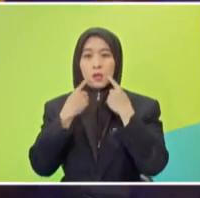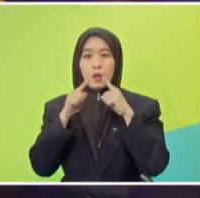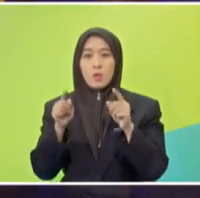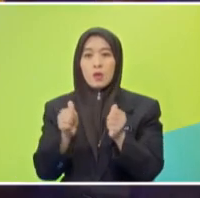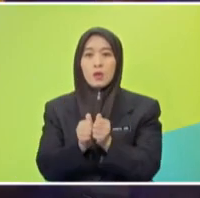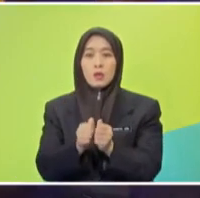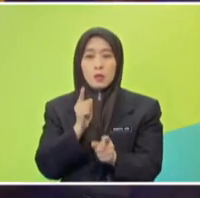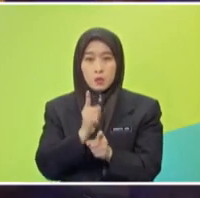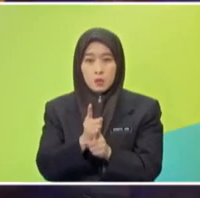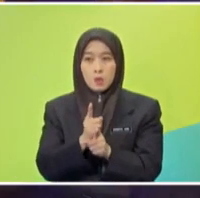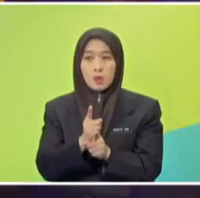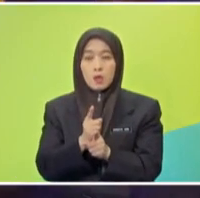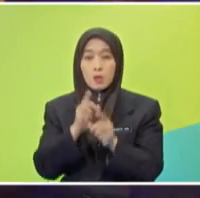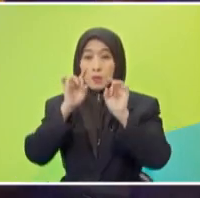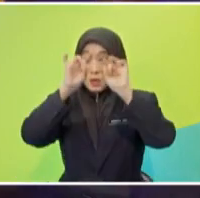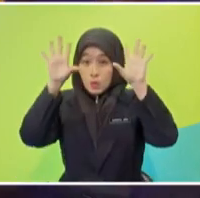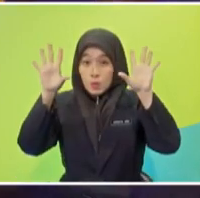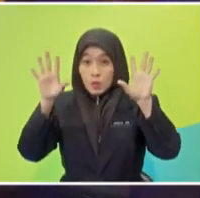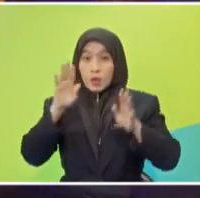kita percaya